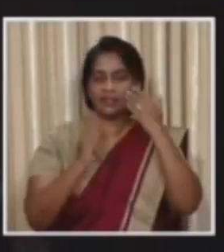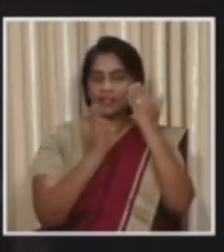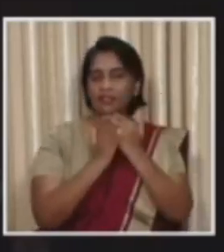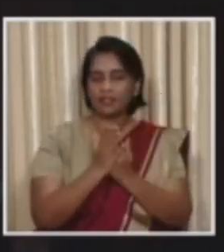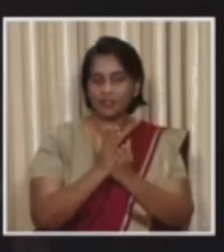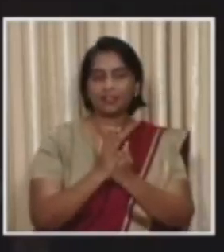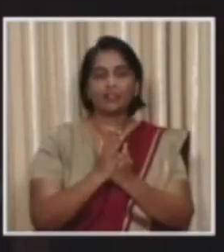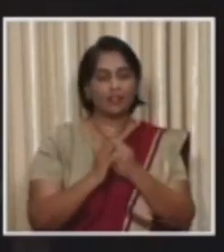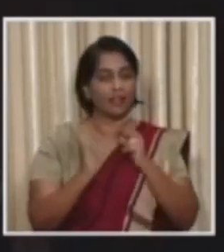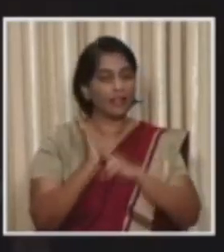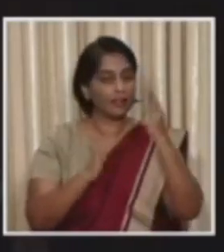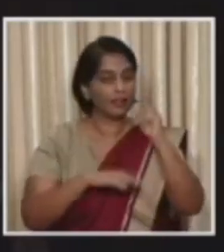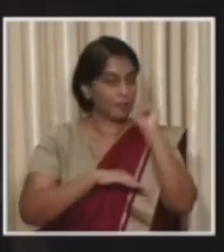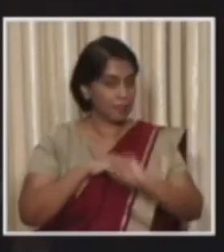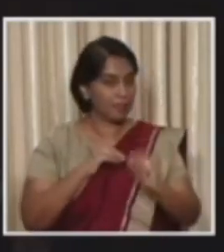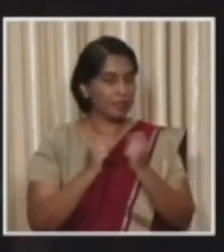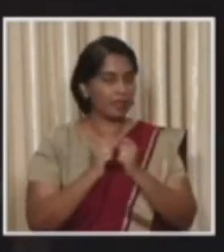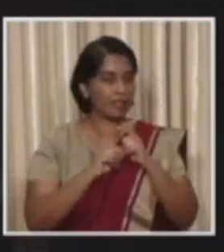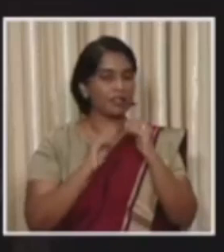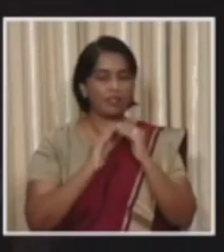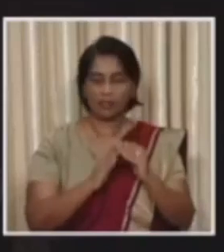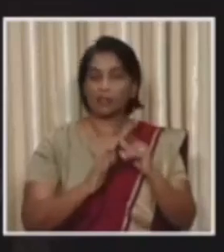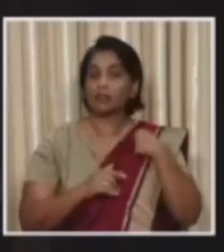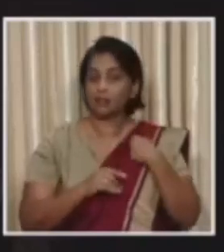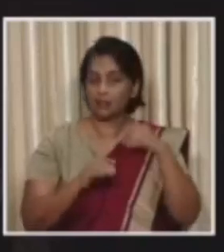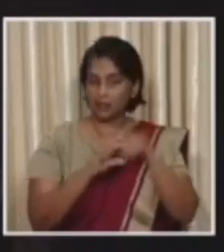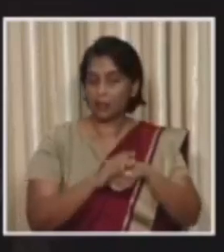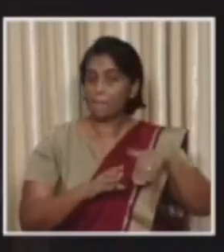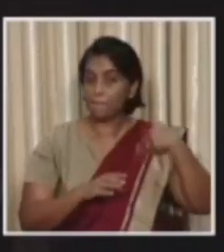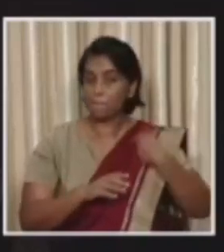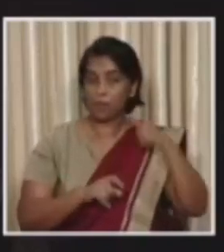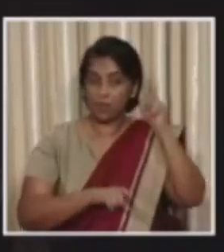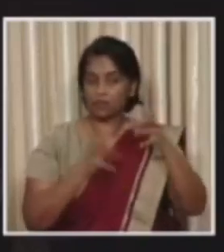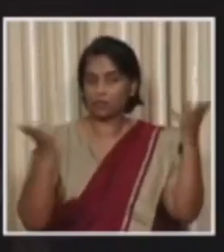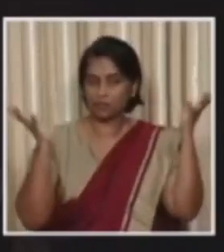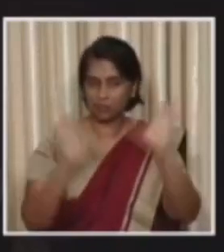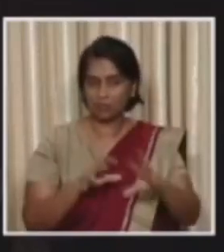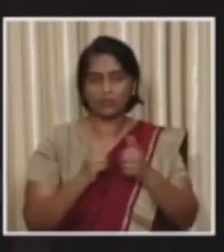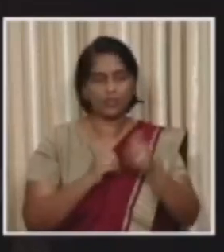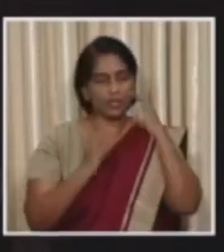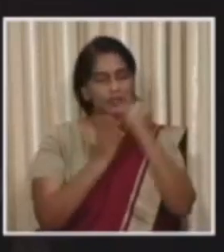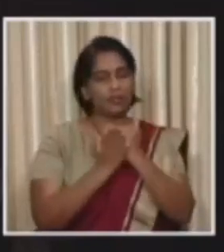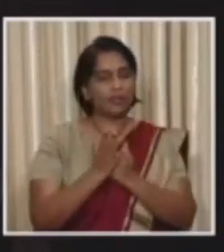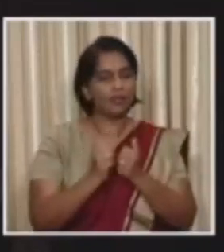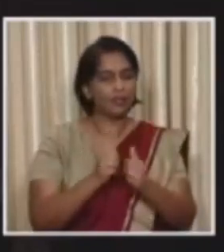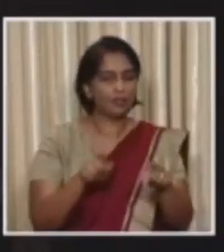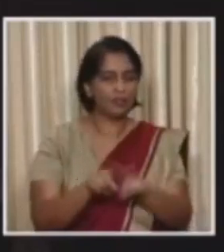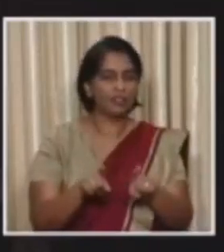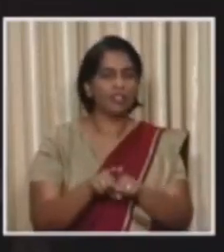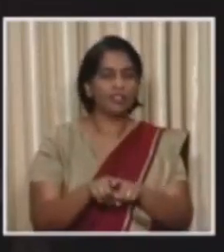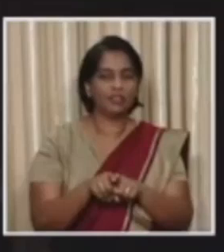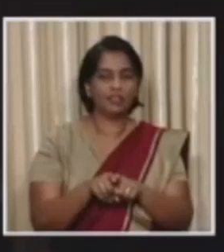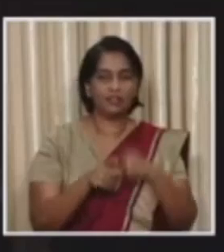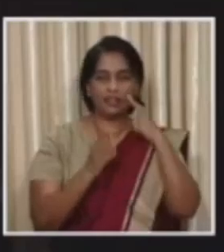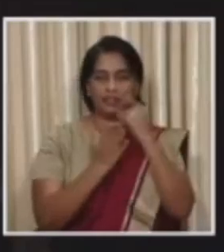තිබෙනවා ජාතික සැලසුම් දෙපාර්තමේන්තුවක්. මම එහි ප්‍රධාන නිලධාරීන්ව ගෙනල්ලා සාකච්ඡාවකට ගියා. මොකද ඒ අය